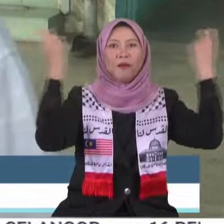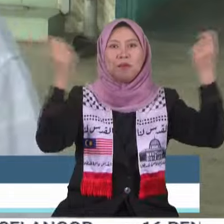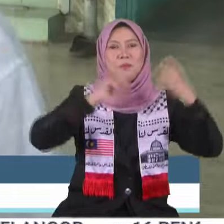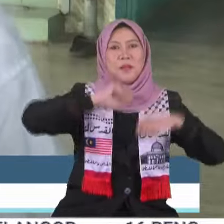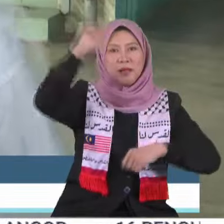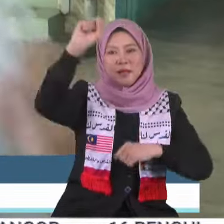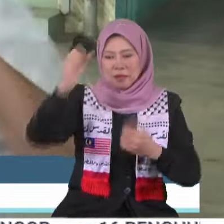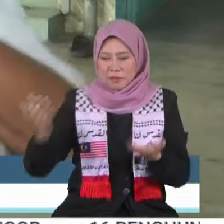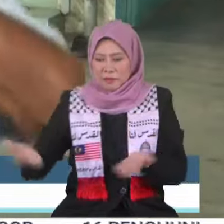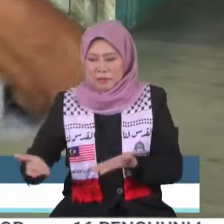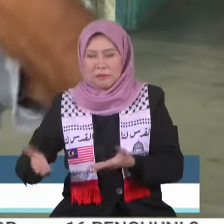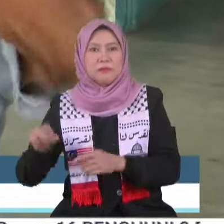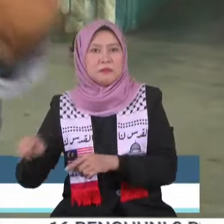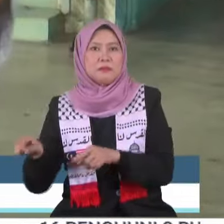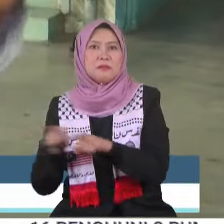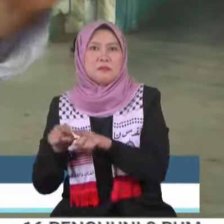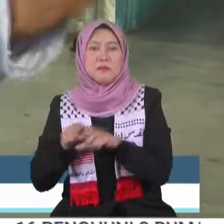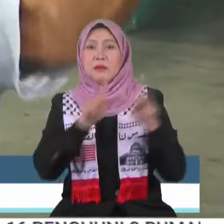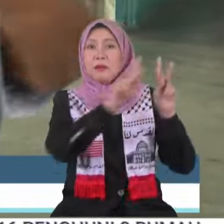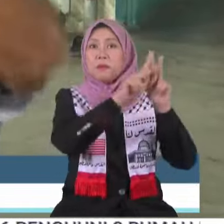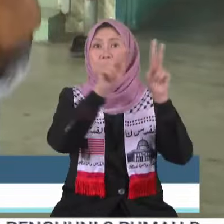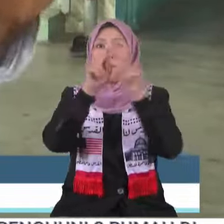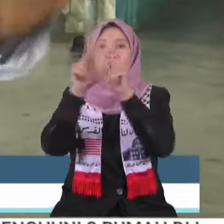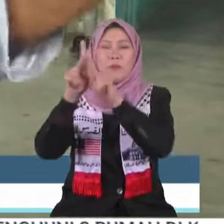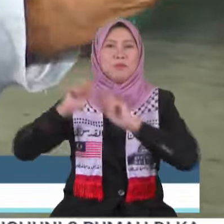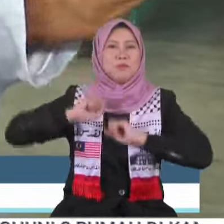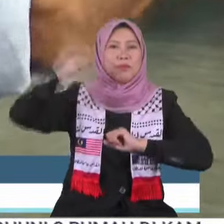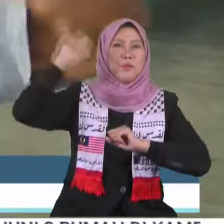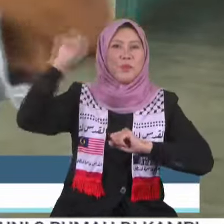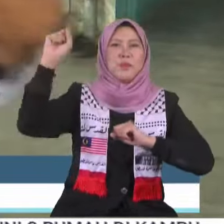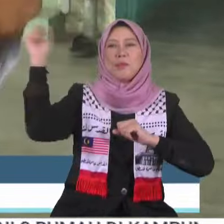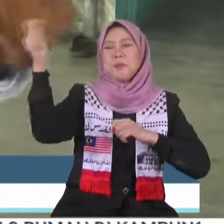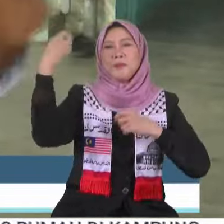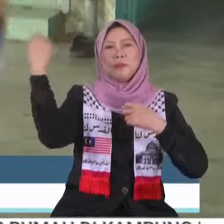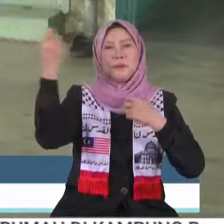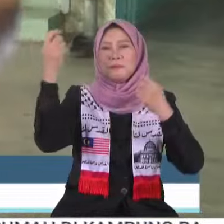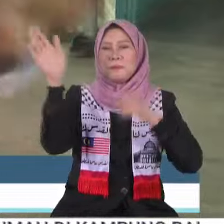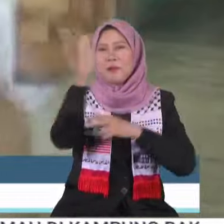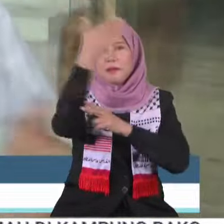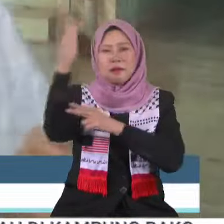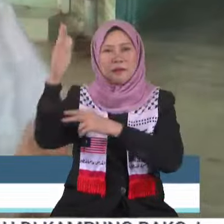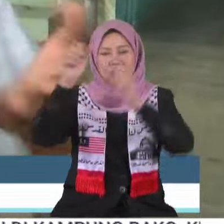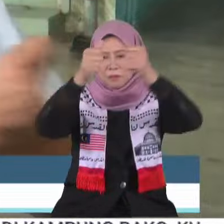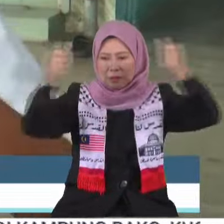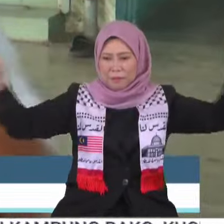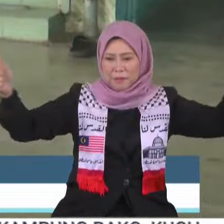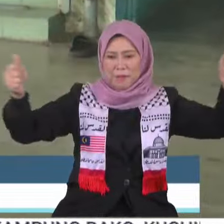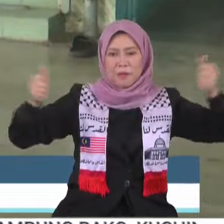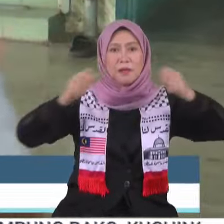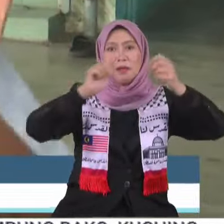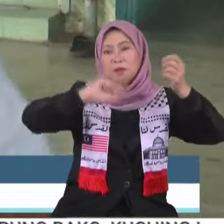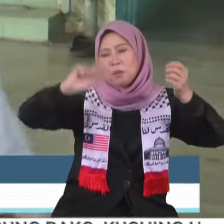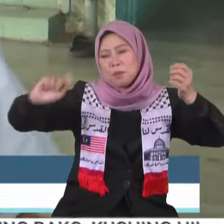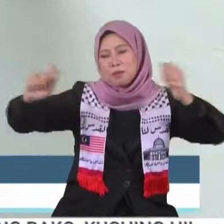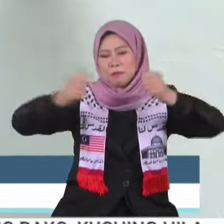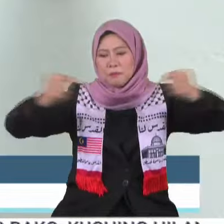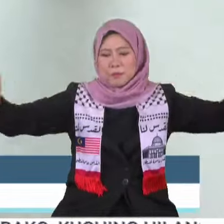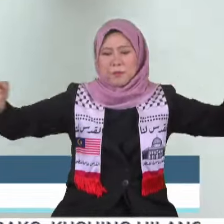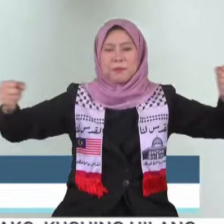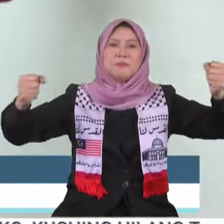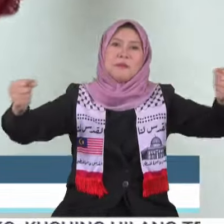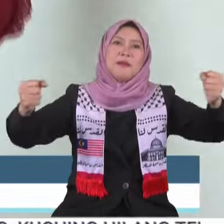pun sambut merdeka. Kampung-kampung mereka buatlah pintu kebang ni dengan kabut-kabut kan, habis seronok malam tu pun tak